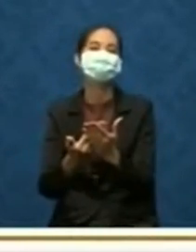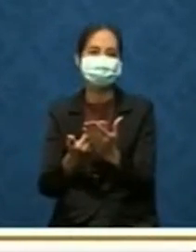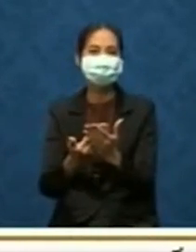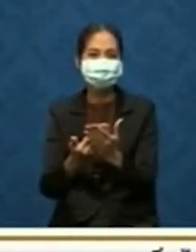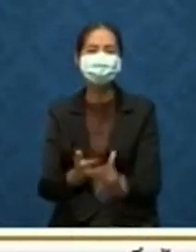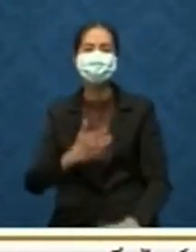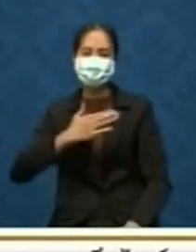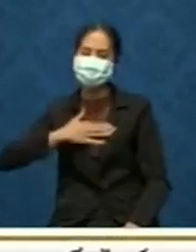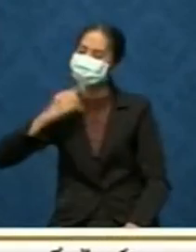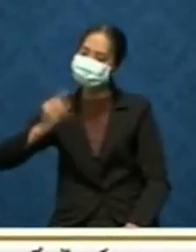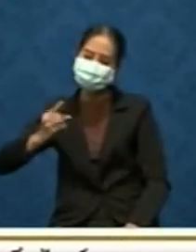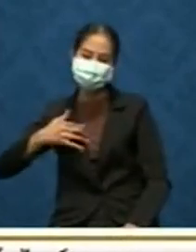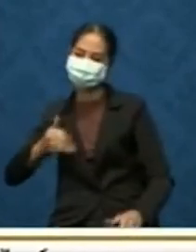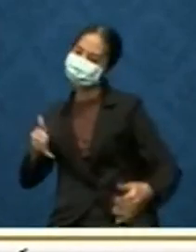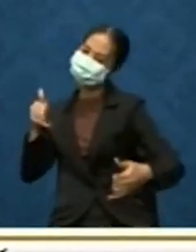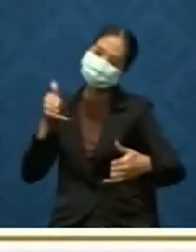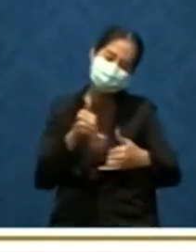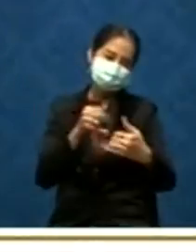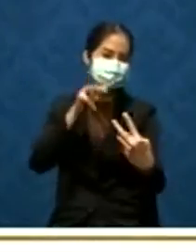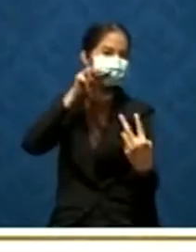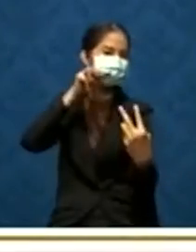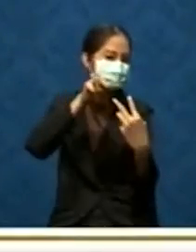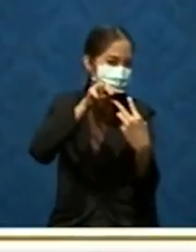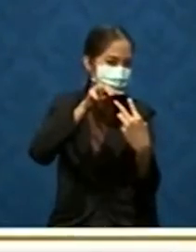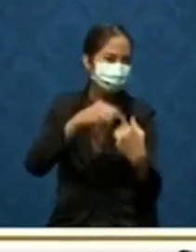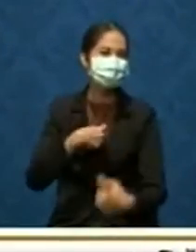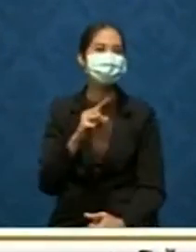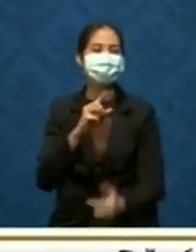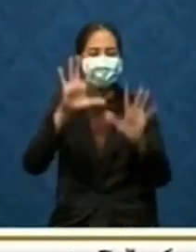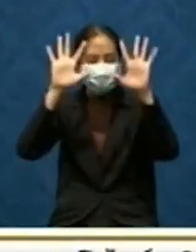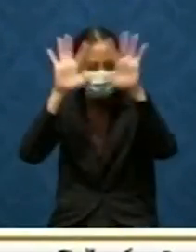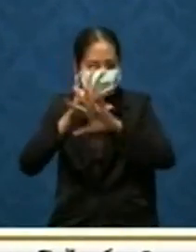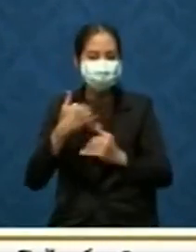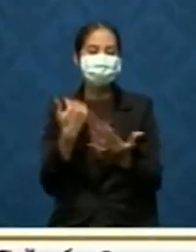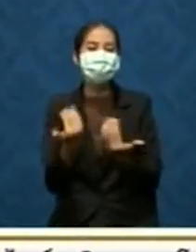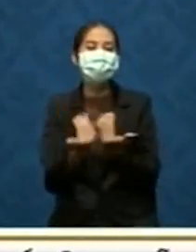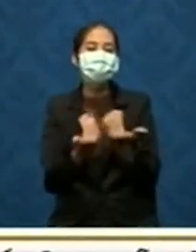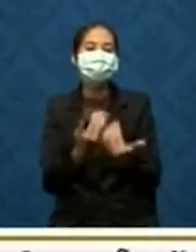ที่ผมไปหาคุณตะวันคุณแบมผมมองตาคุณตะวันผมเห็นพี่พิมลูกสาวผมอยู่ในนั้น